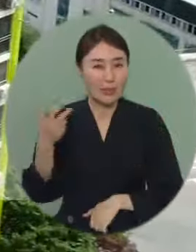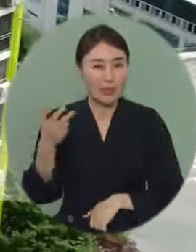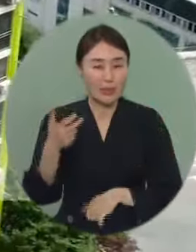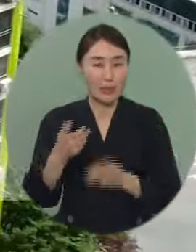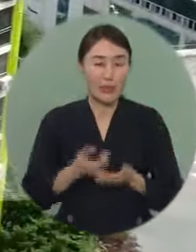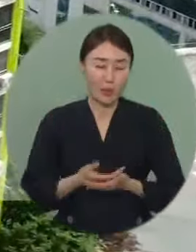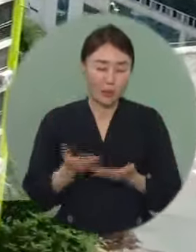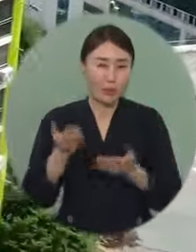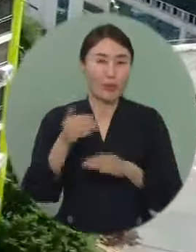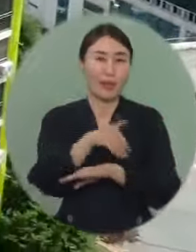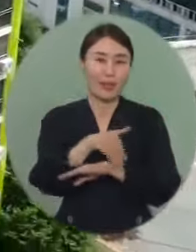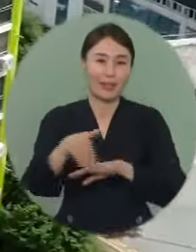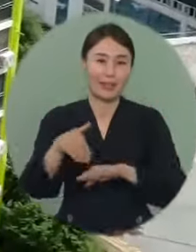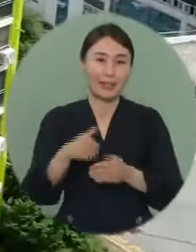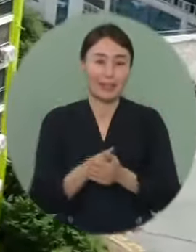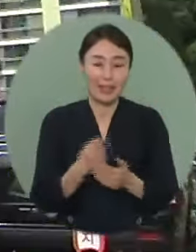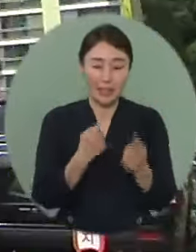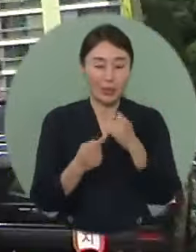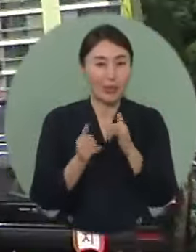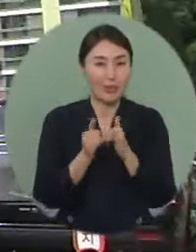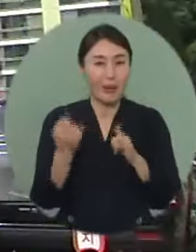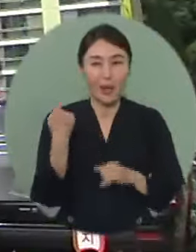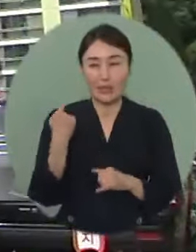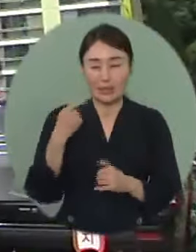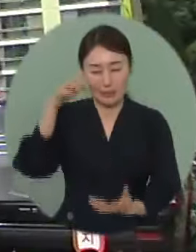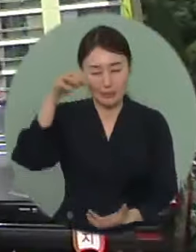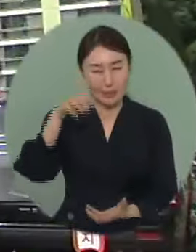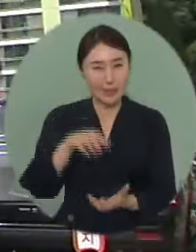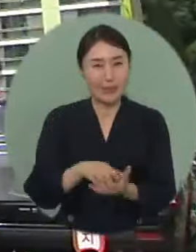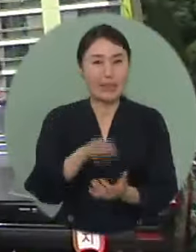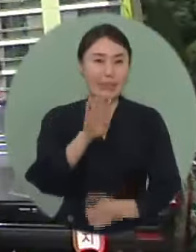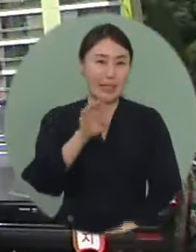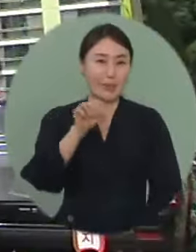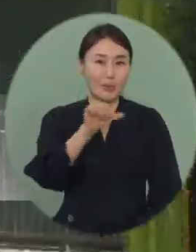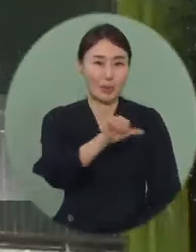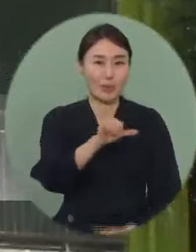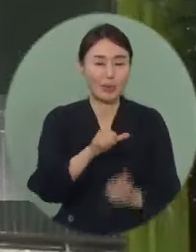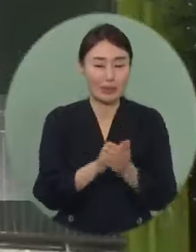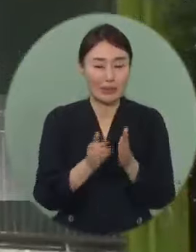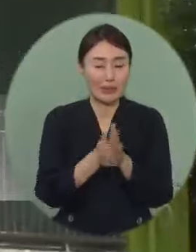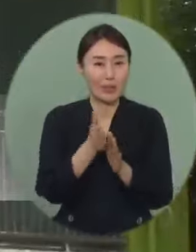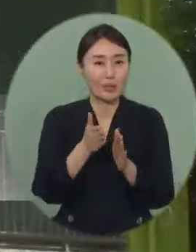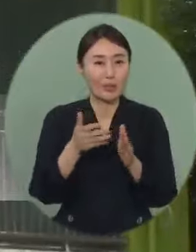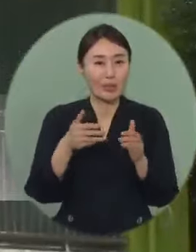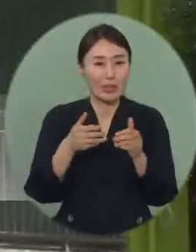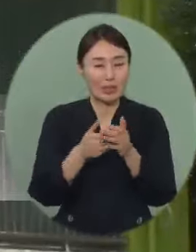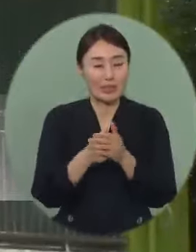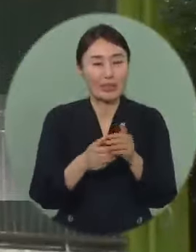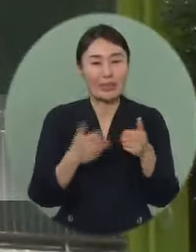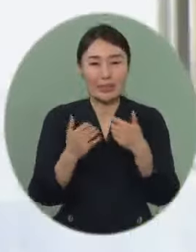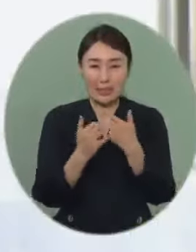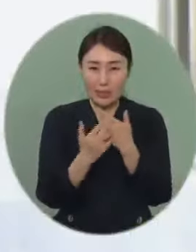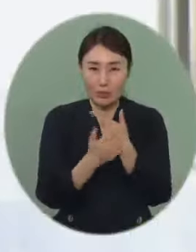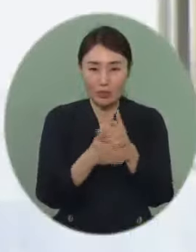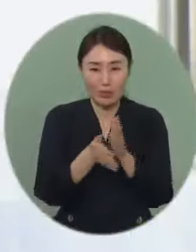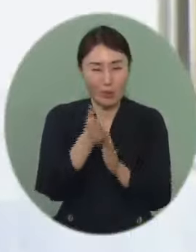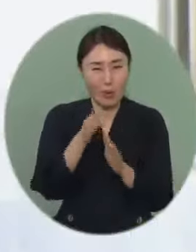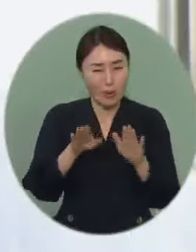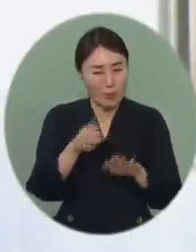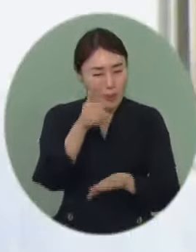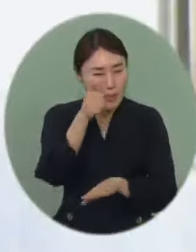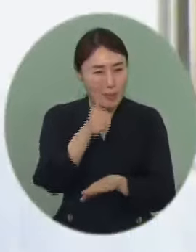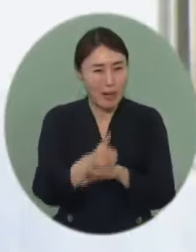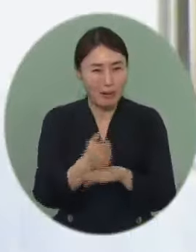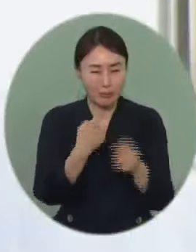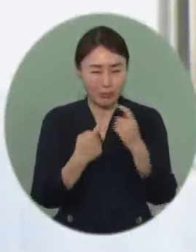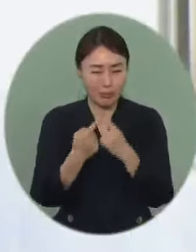를 공급할 계획입니다 지원자는 어제까지 45명으로 나주시는 마감일인 오늘 지원자가 몰릴 것으로